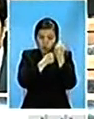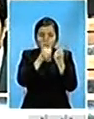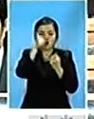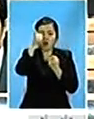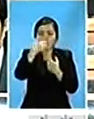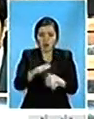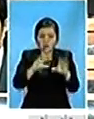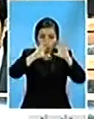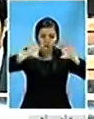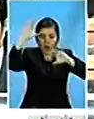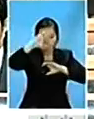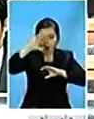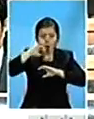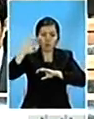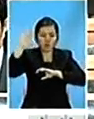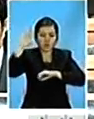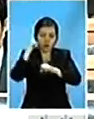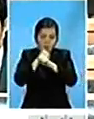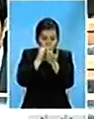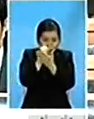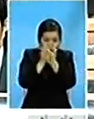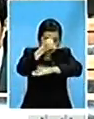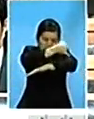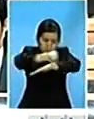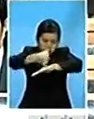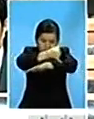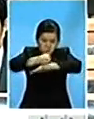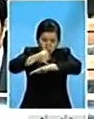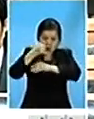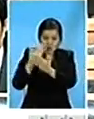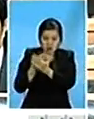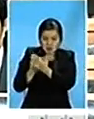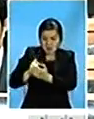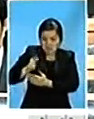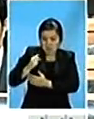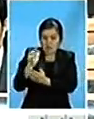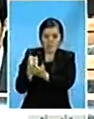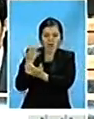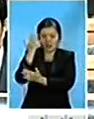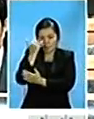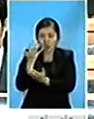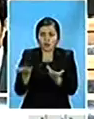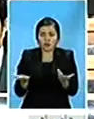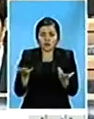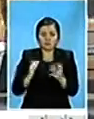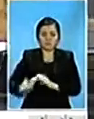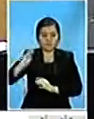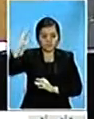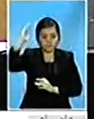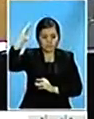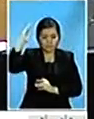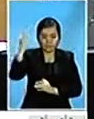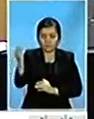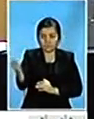ผู้สนใจเพื่อทำการออกแบบรายละเอียดให้สิ้นเปลืองเงินทองไปทำไม เดี๋ยวท่านก็มีผู้ประท้วงเชิญนะ